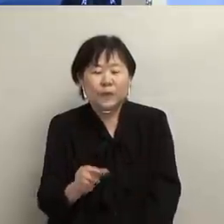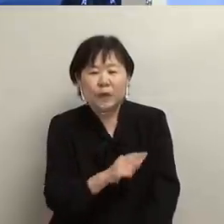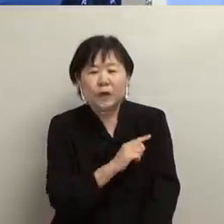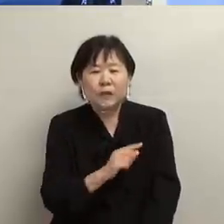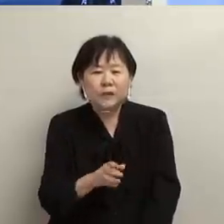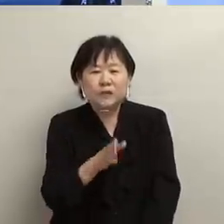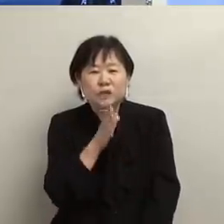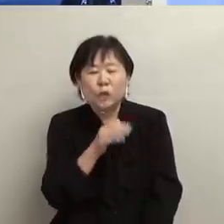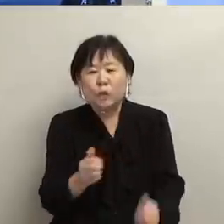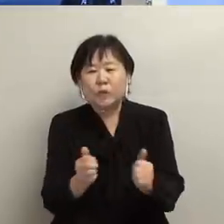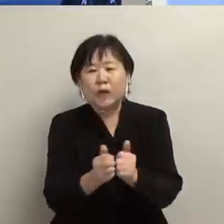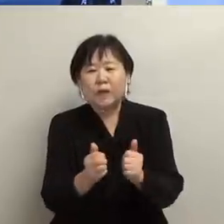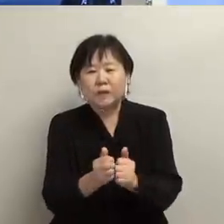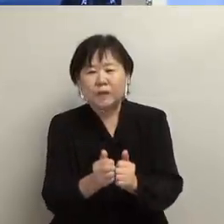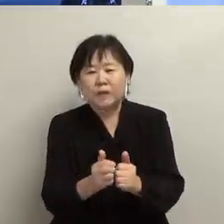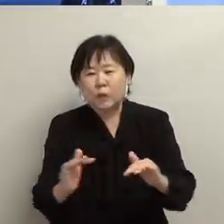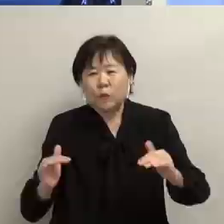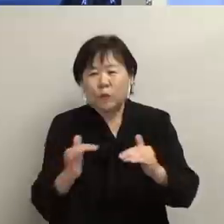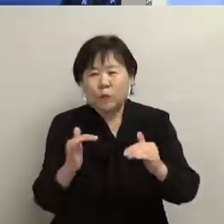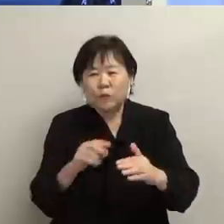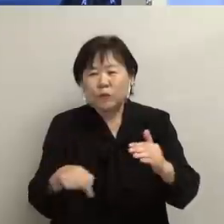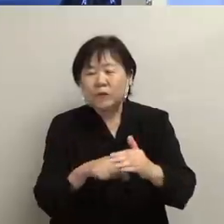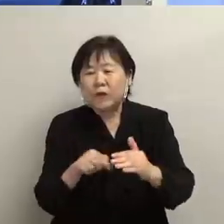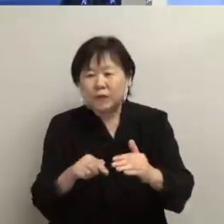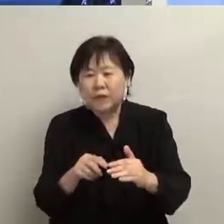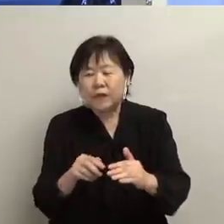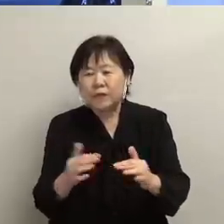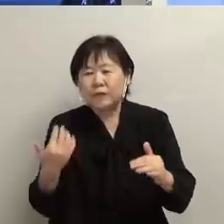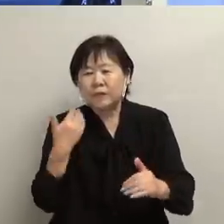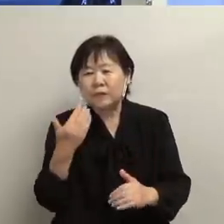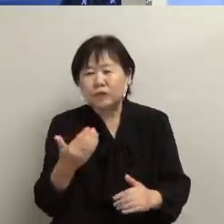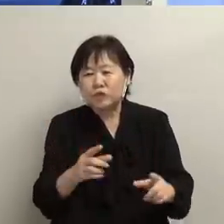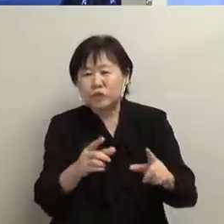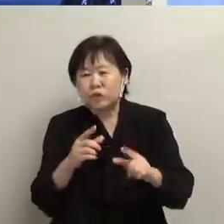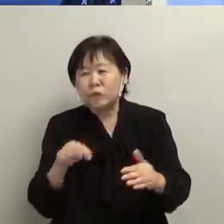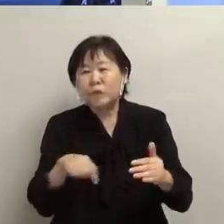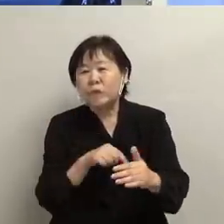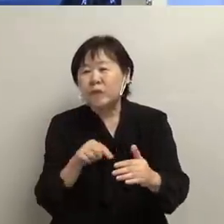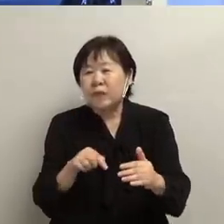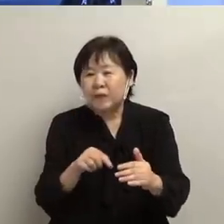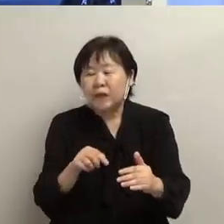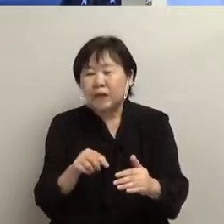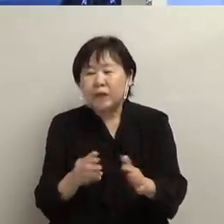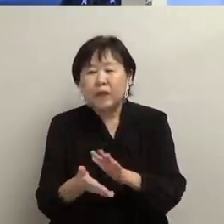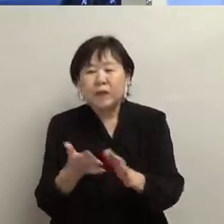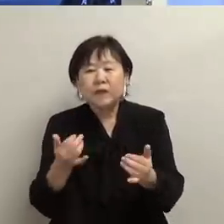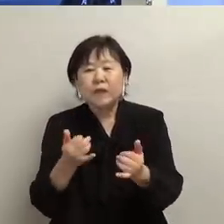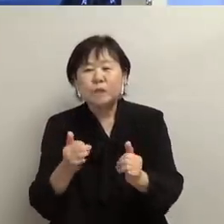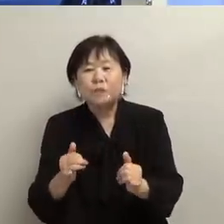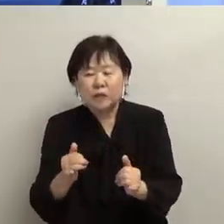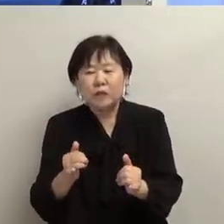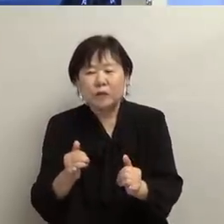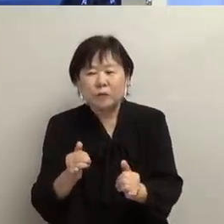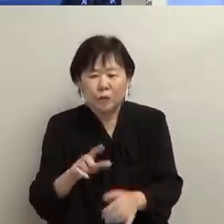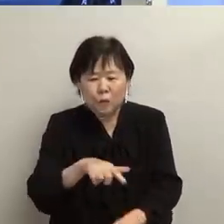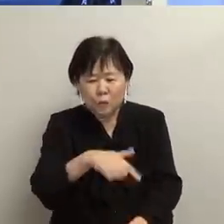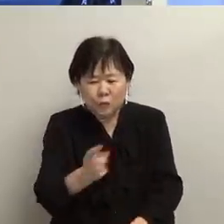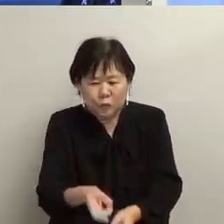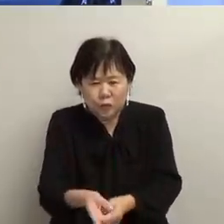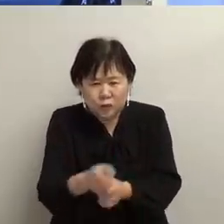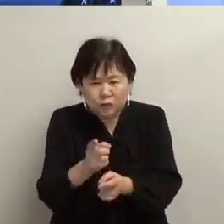臨時本会議にょの中でもねなんかこう県民を物で釣るのかと